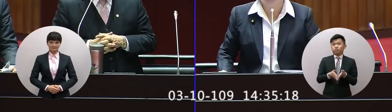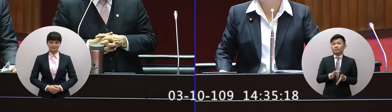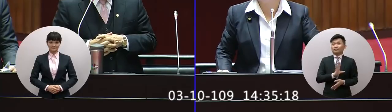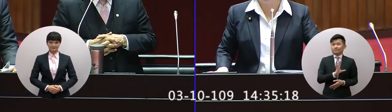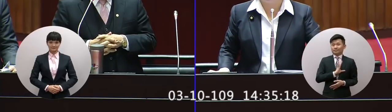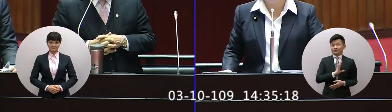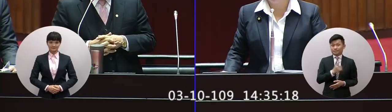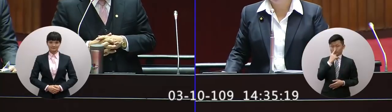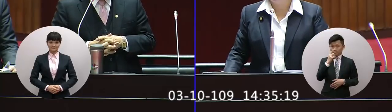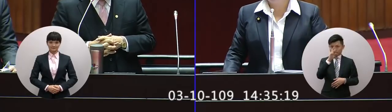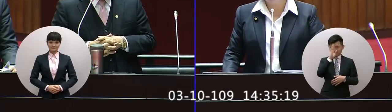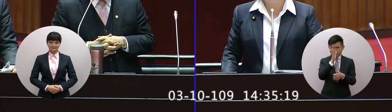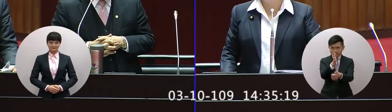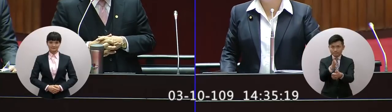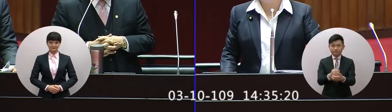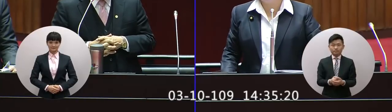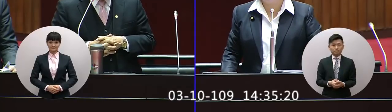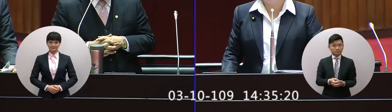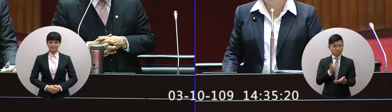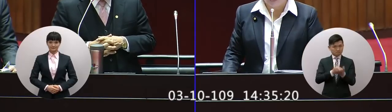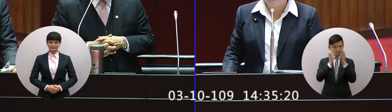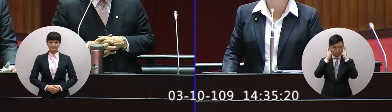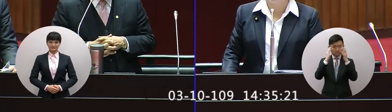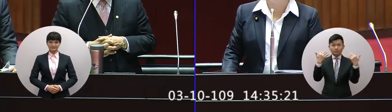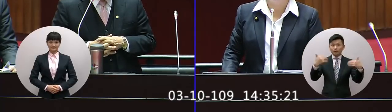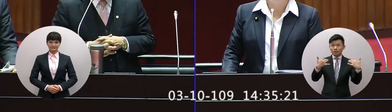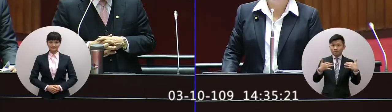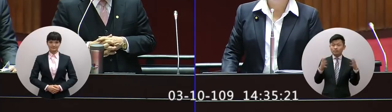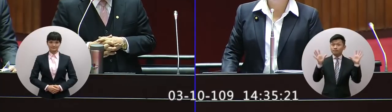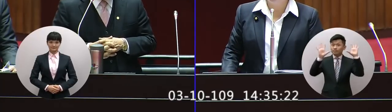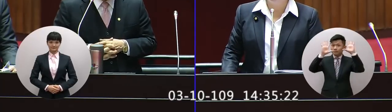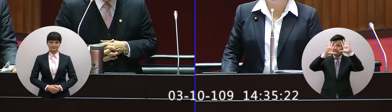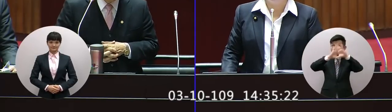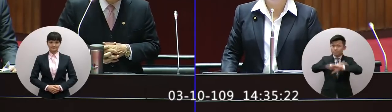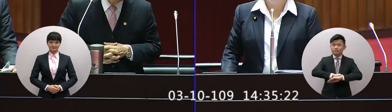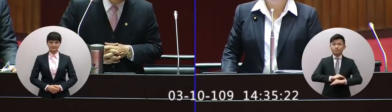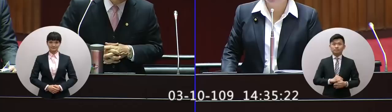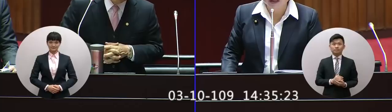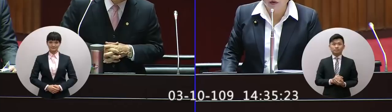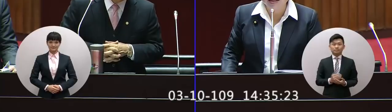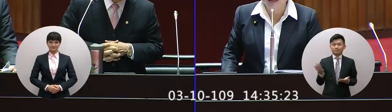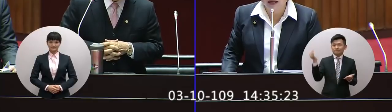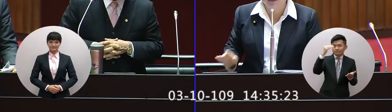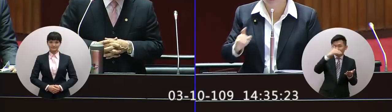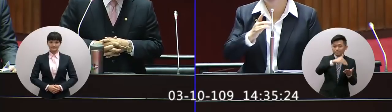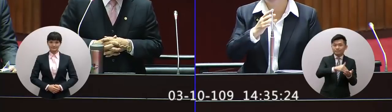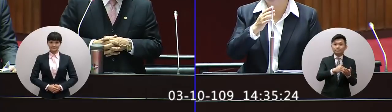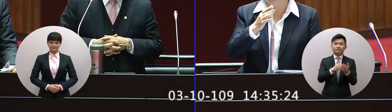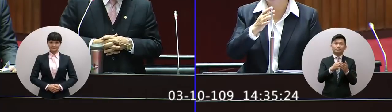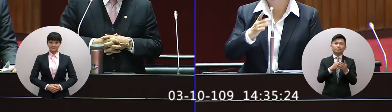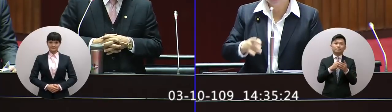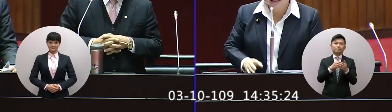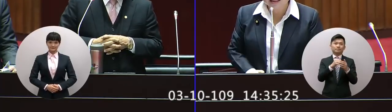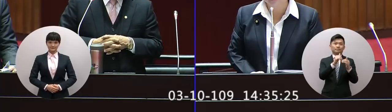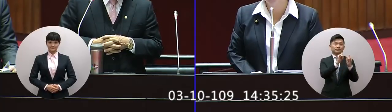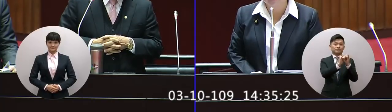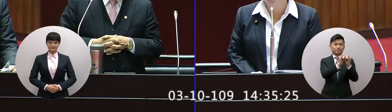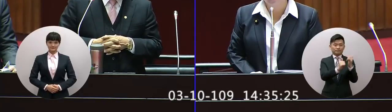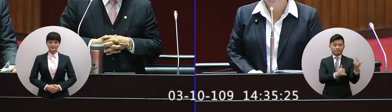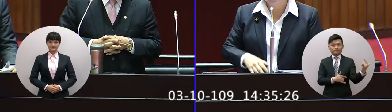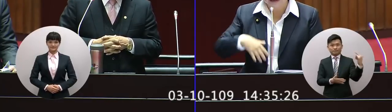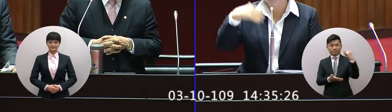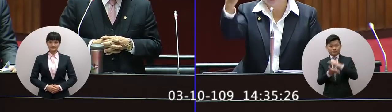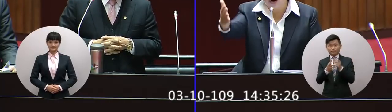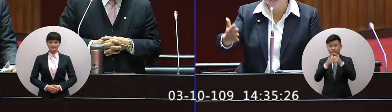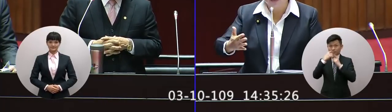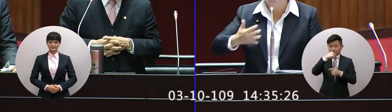来本席要请教非常严肃的议题，晚上终于 我们的国人可以回到台湾，要谢谢政